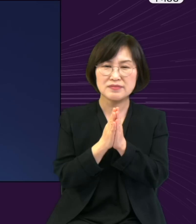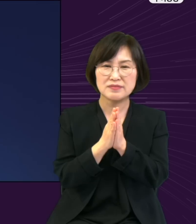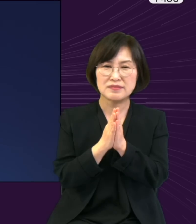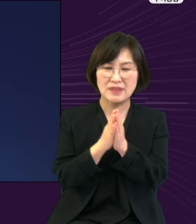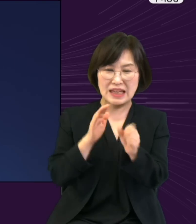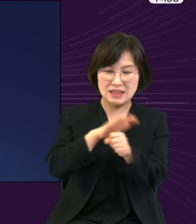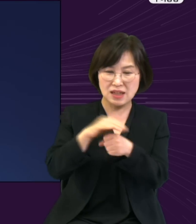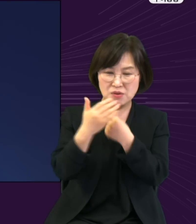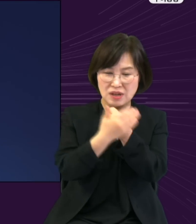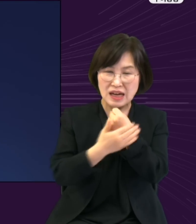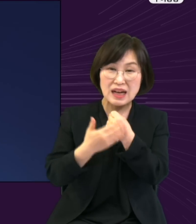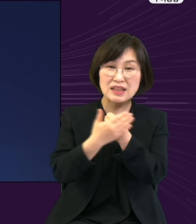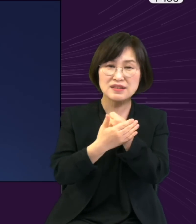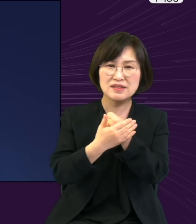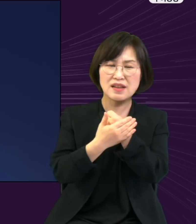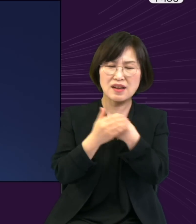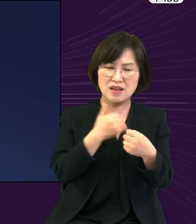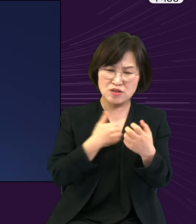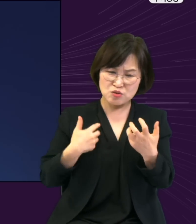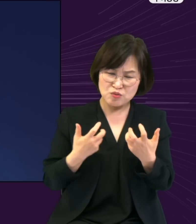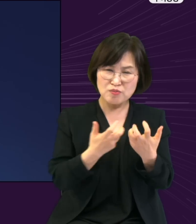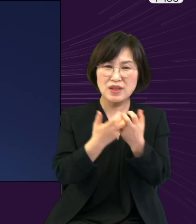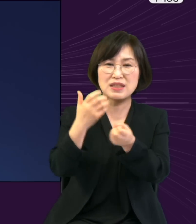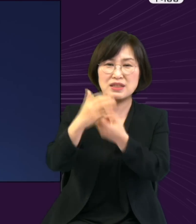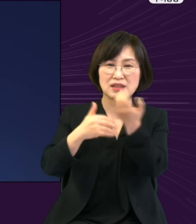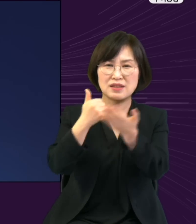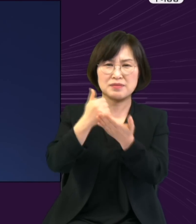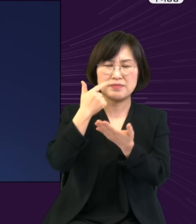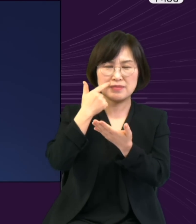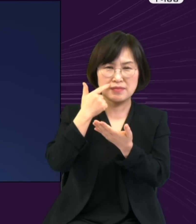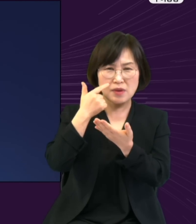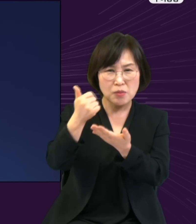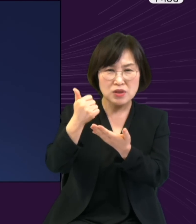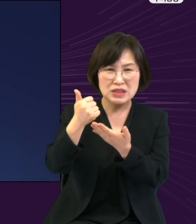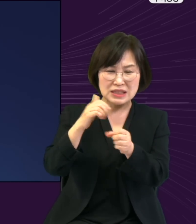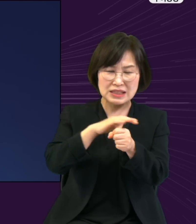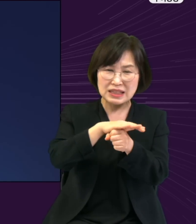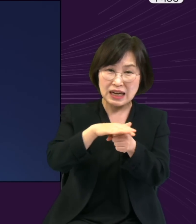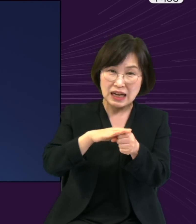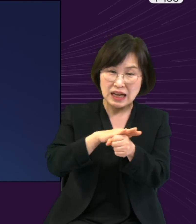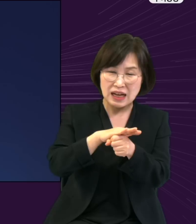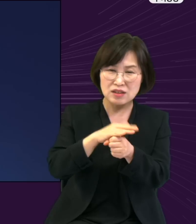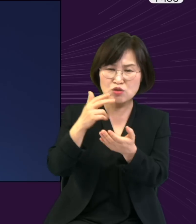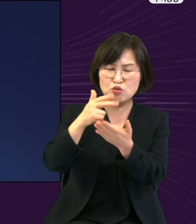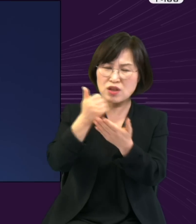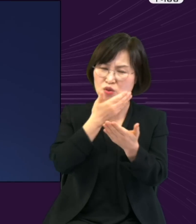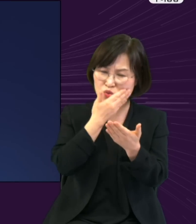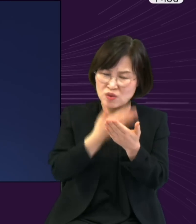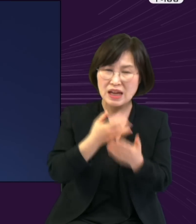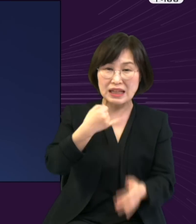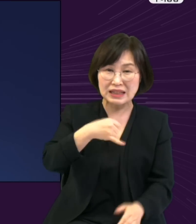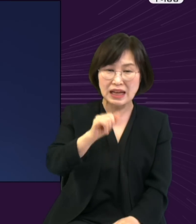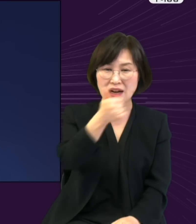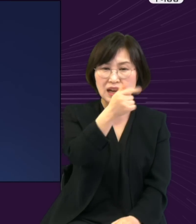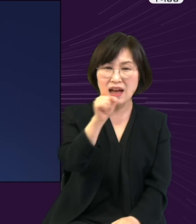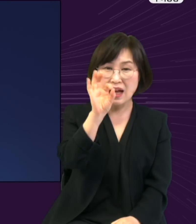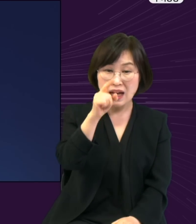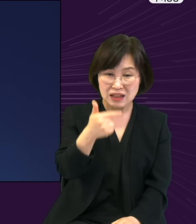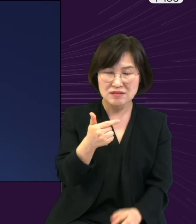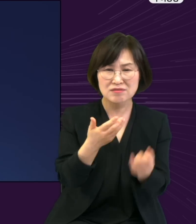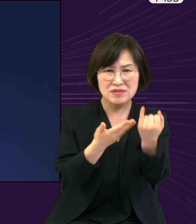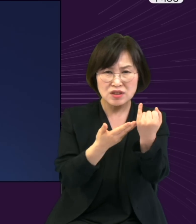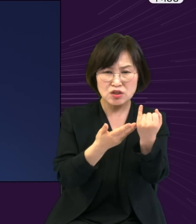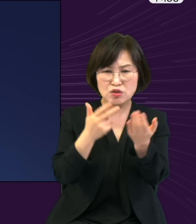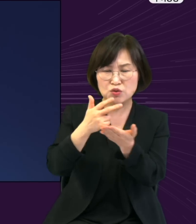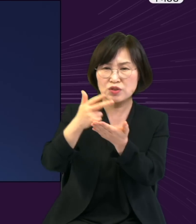사랑과 은혜가 충만하신 하나님 아버지, 사랑하는 주님의 귀한 딸 하은이를